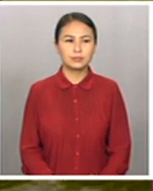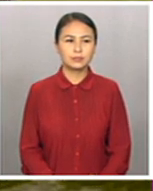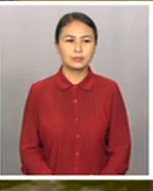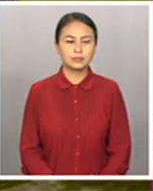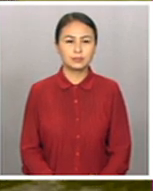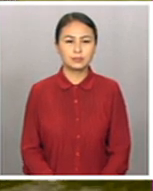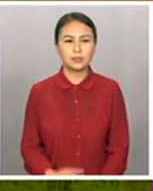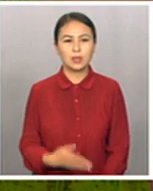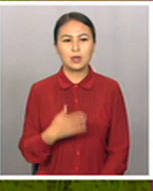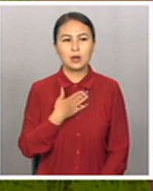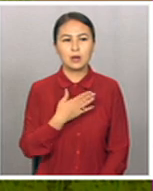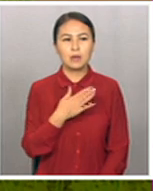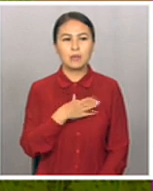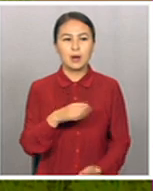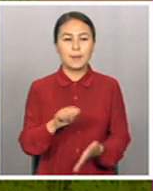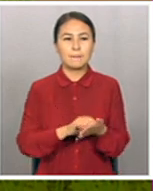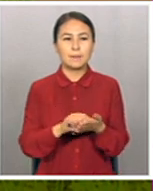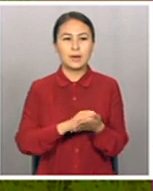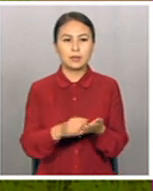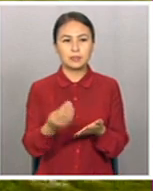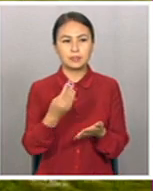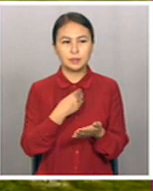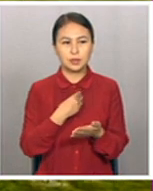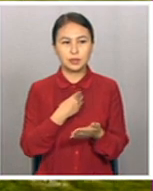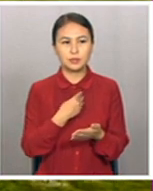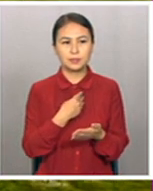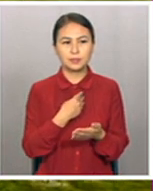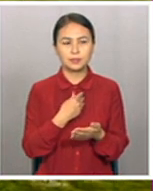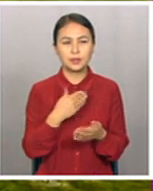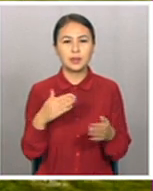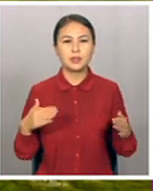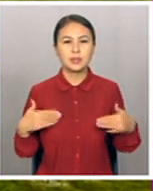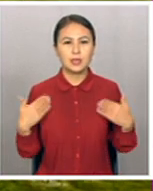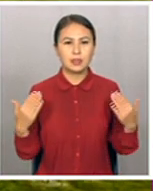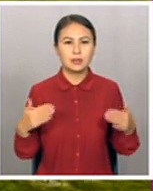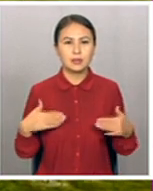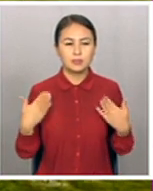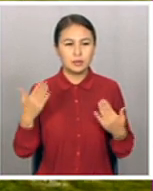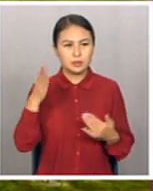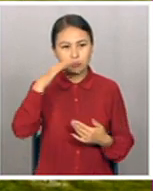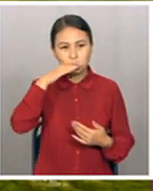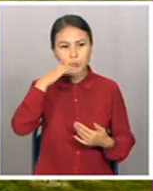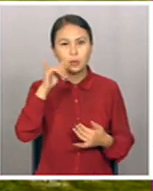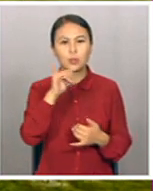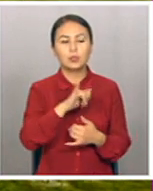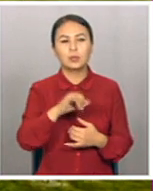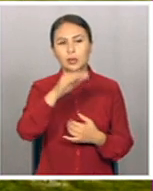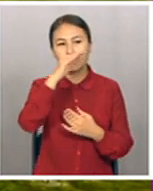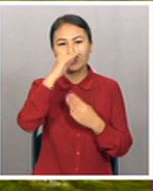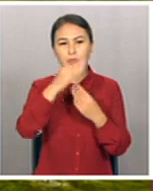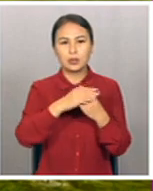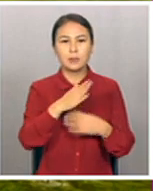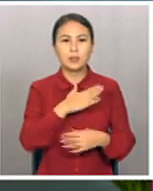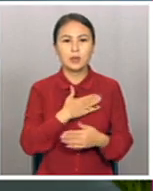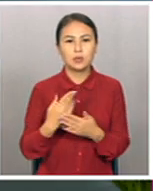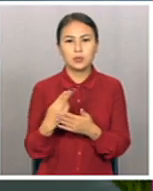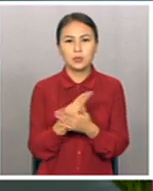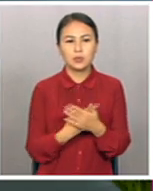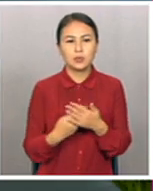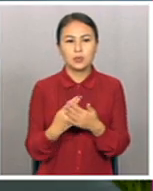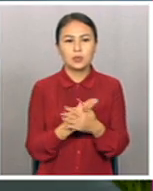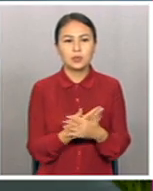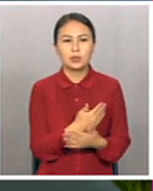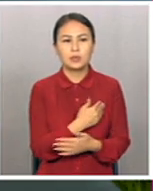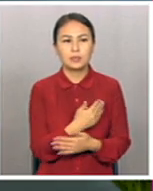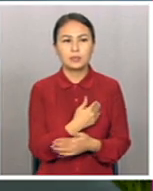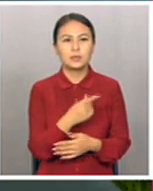Маған бор беріңізші. Сәлеметсің бе, күшік? Қайда тұғып қойғансыз? Менің сурет салғым кеп тұр. Саған